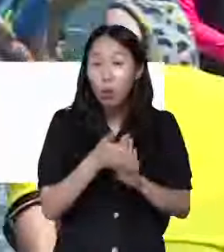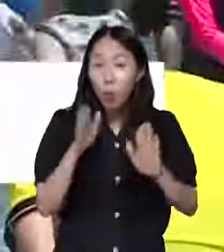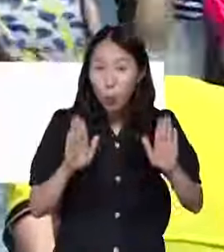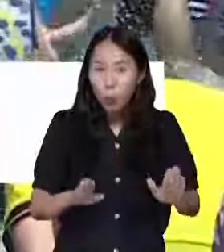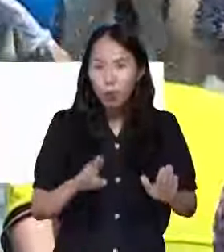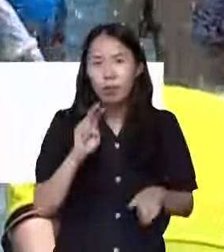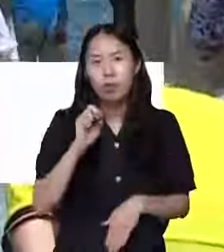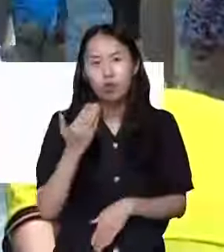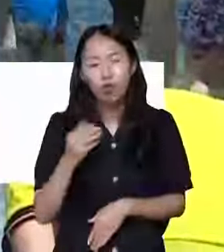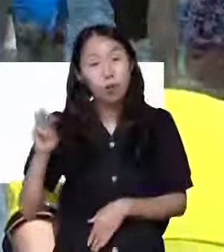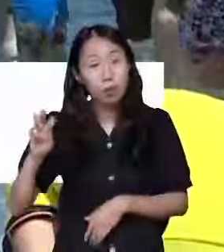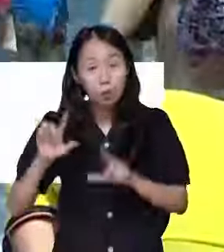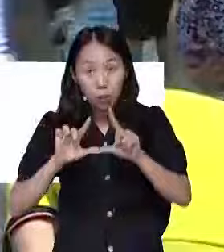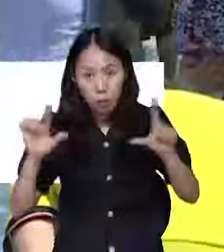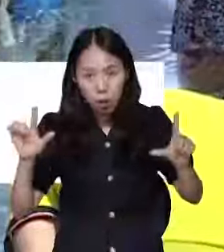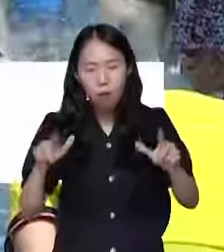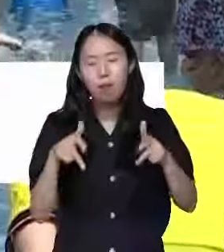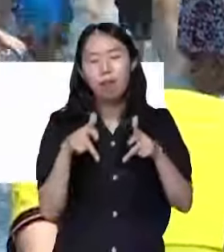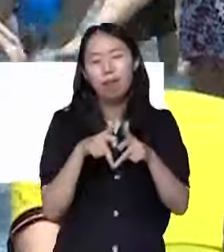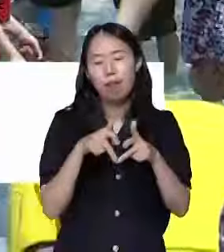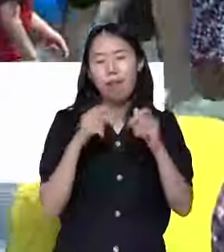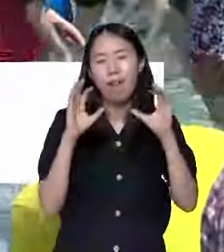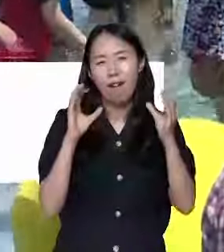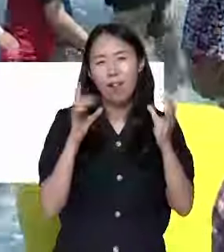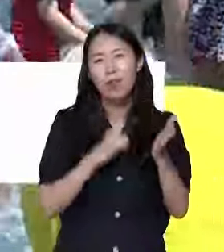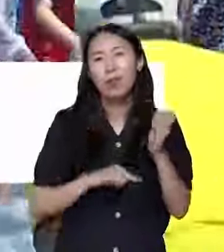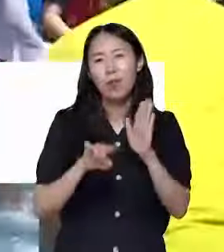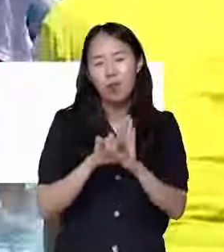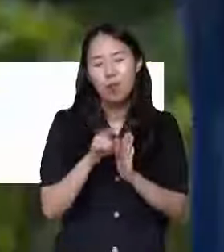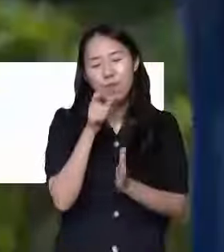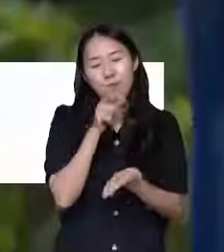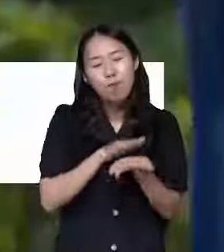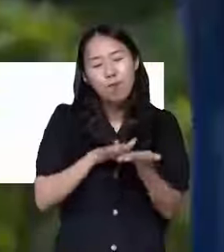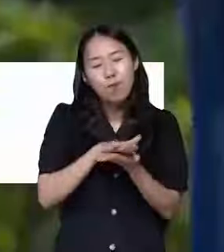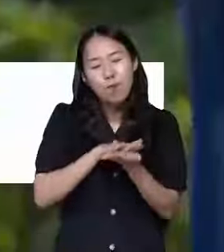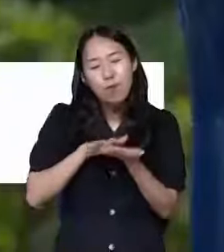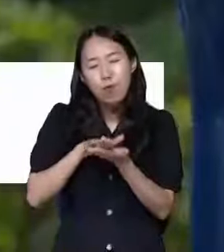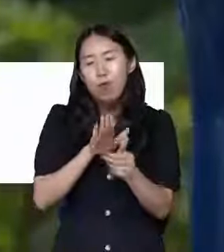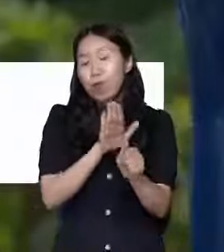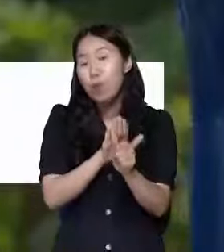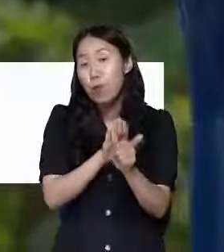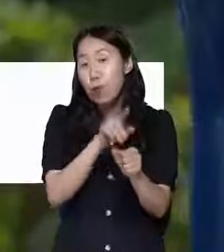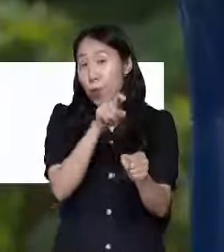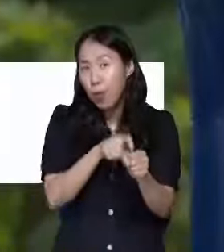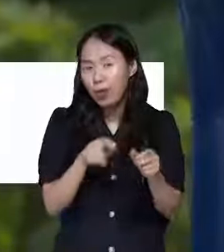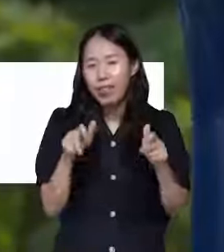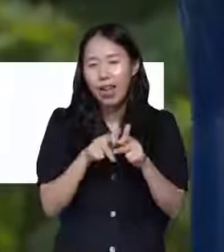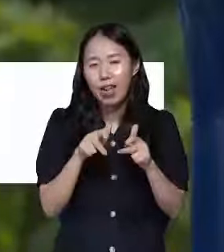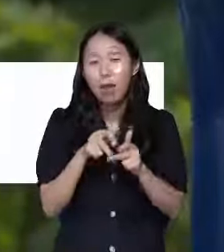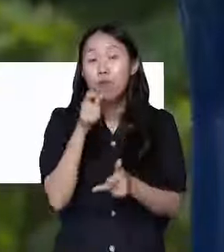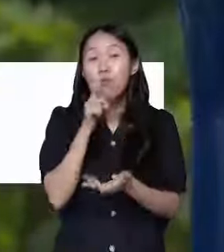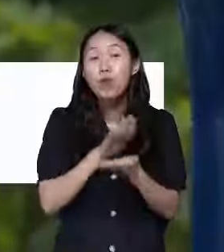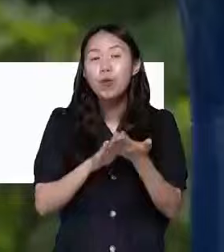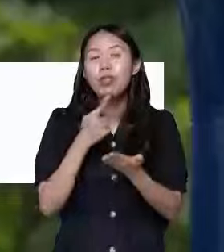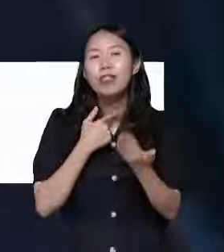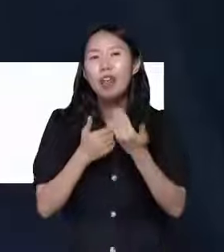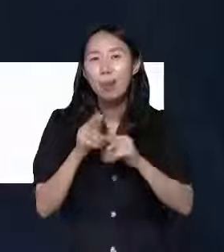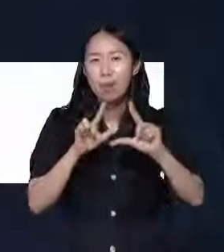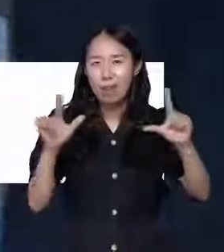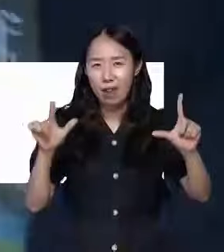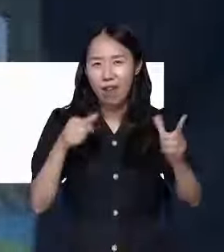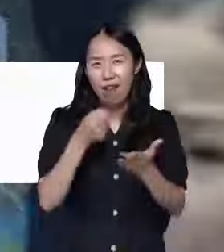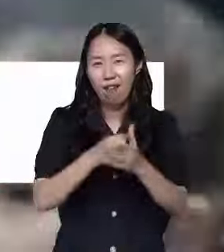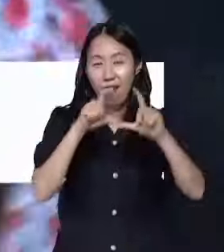오는 29일과 30일을 장애아동들이 물놀이를 통해 추억을 쌓을 수 있는 장애인 물놀이 체험 활동의 날로